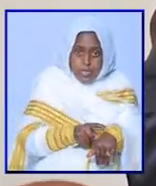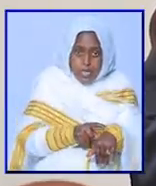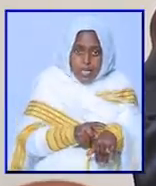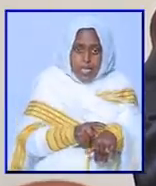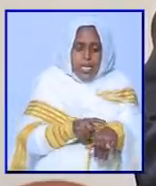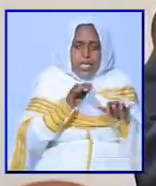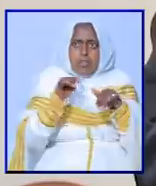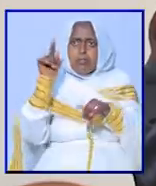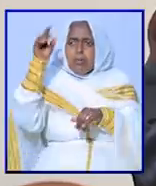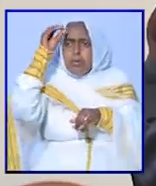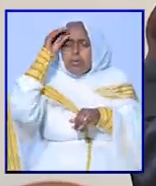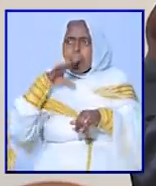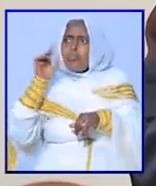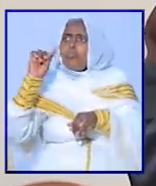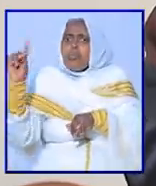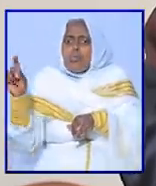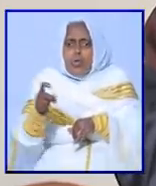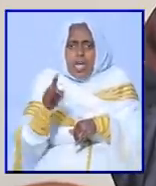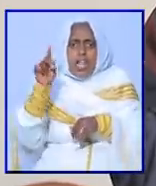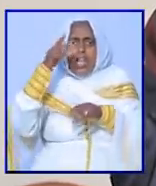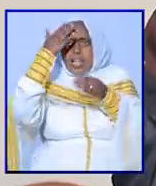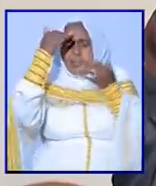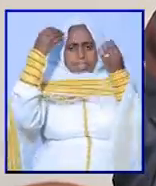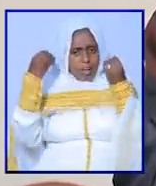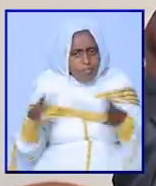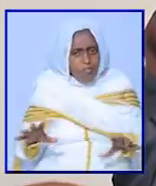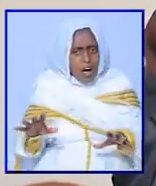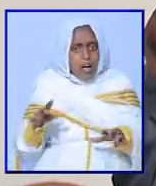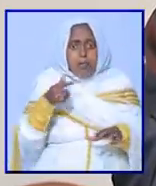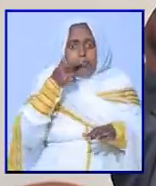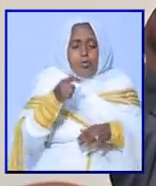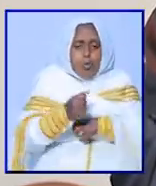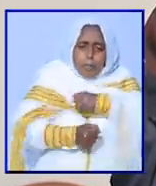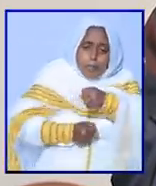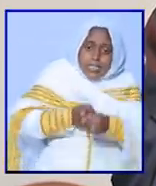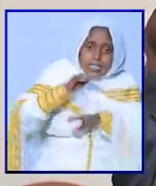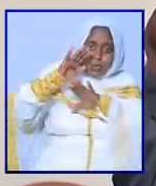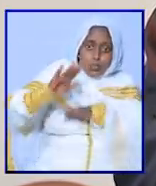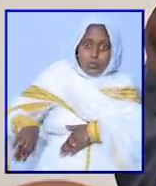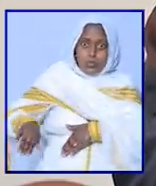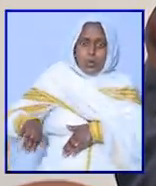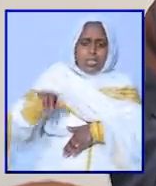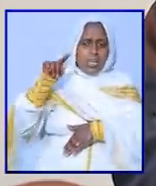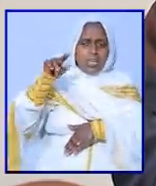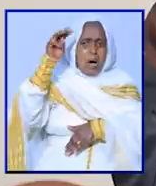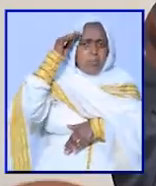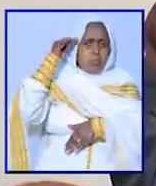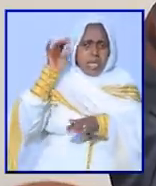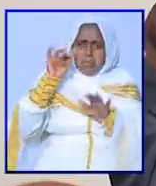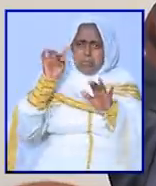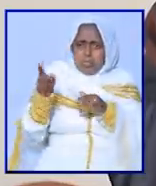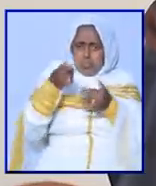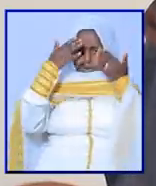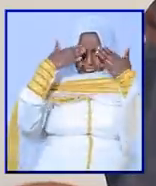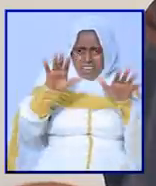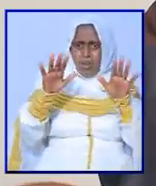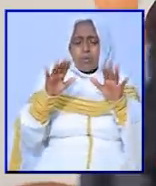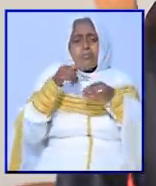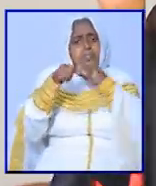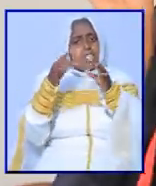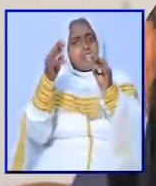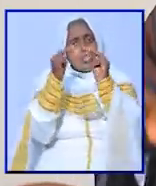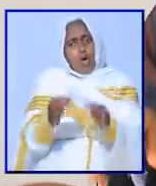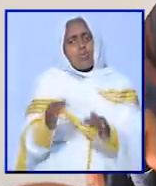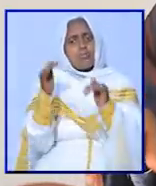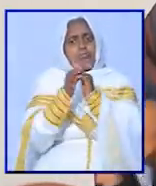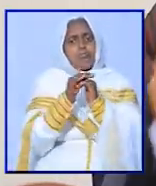እግዚአብሔር በቀረበበት ጊዜ እንዴ ያ ሰው ምን ሆነብን ለምን ጠፋብን ማለቱ መጨነቁ ቀርቶ እንዴ ያ ሙሴ ምን